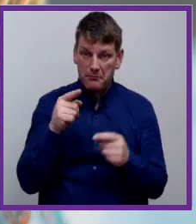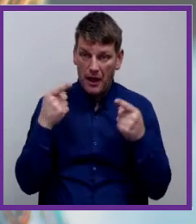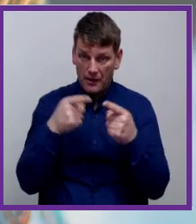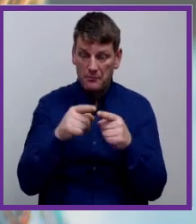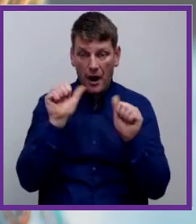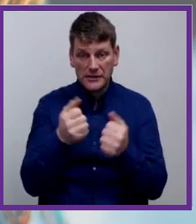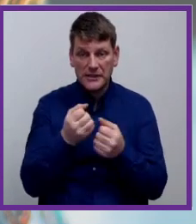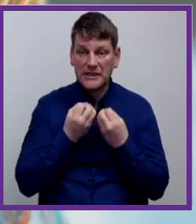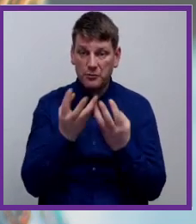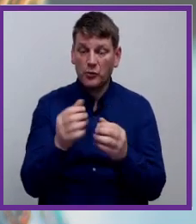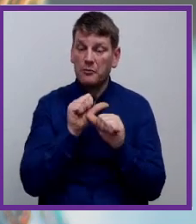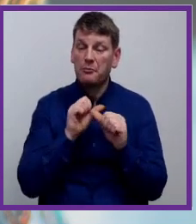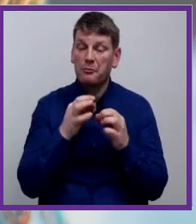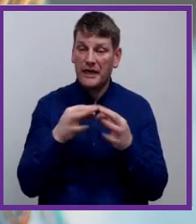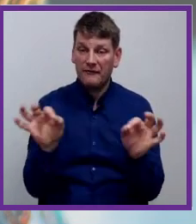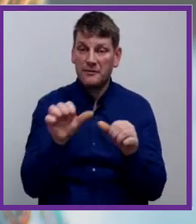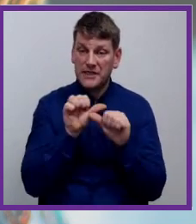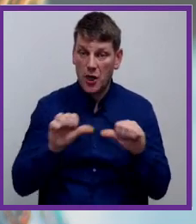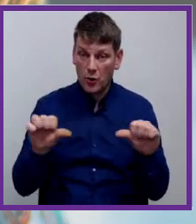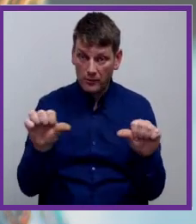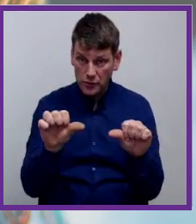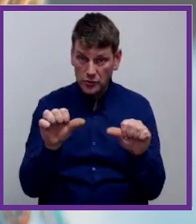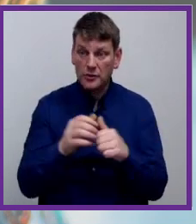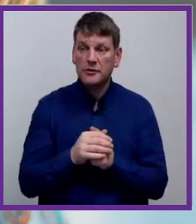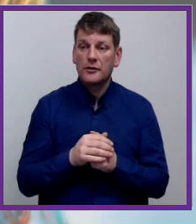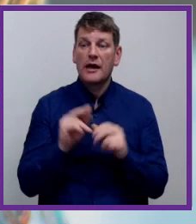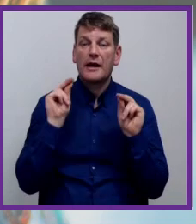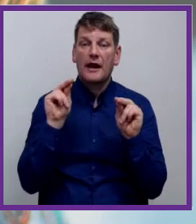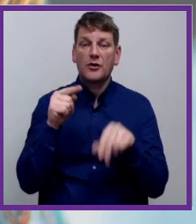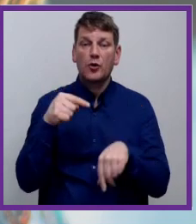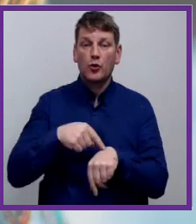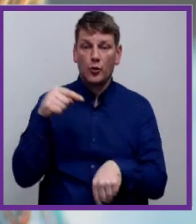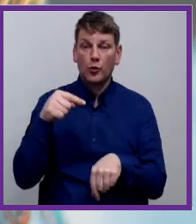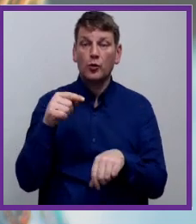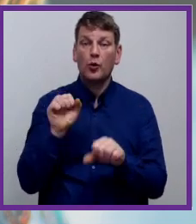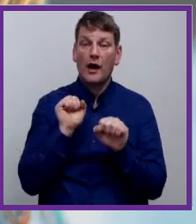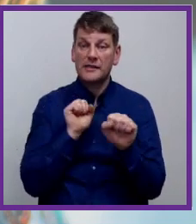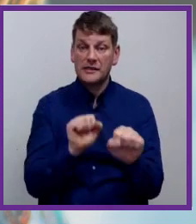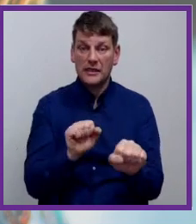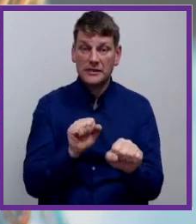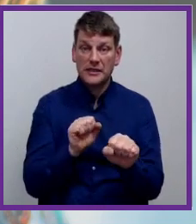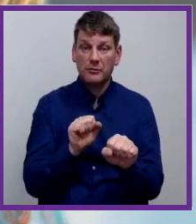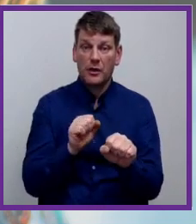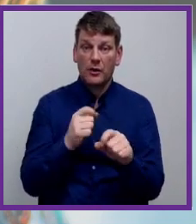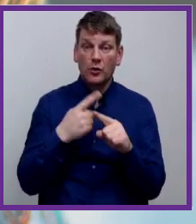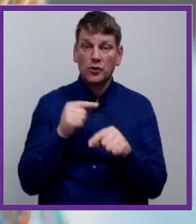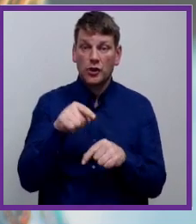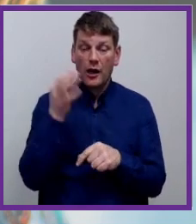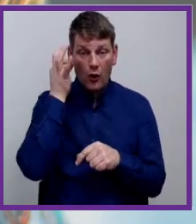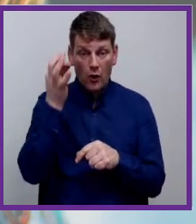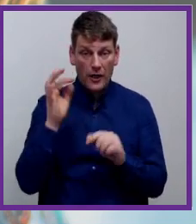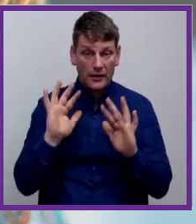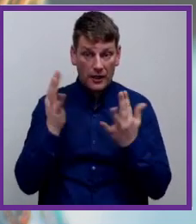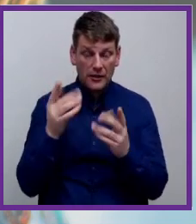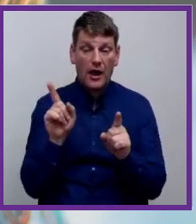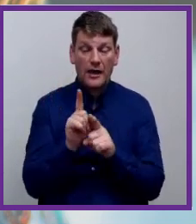mākslinieckās izpausmas brīvības ierobežošanai tādu reliģisko jūtu aizsardzību. Un šajā konkrētajā gadījumā